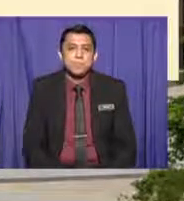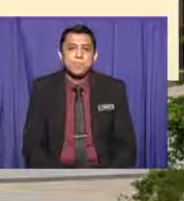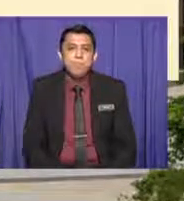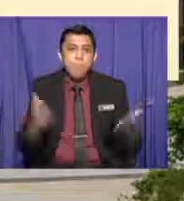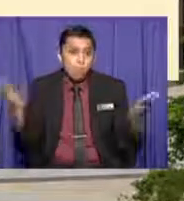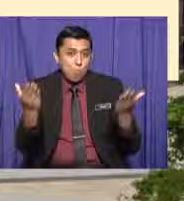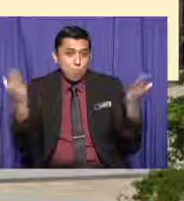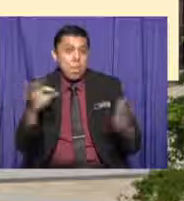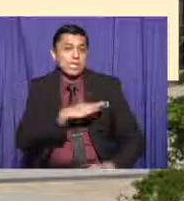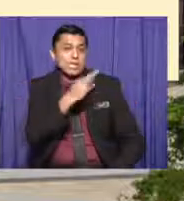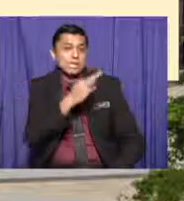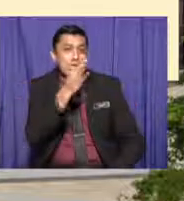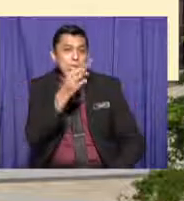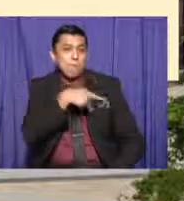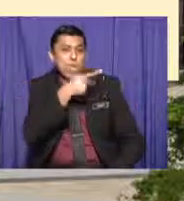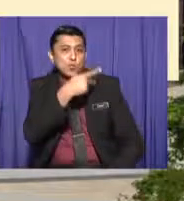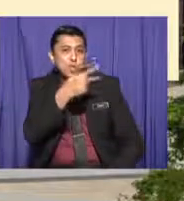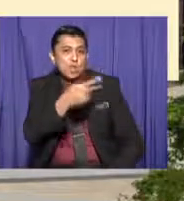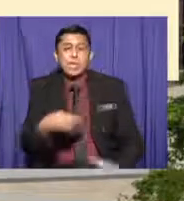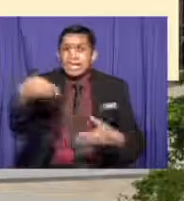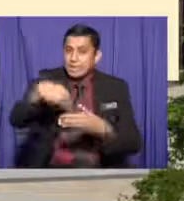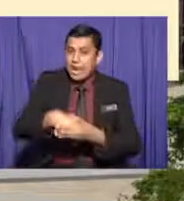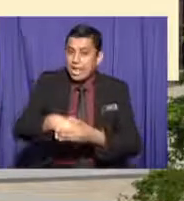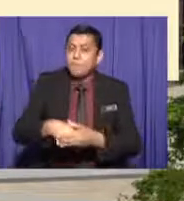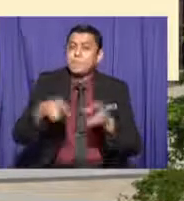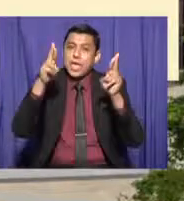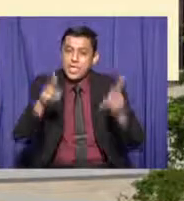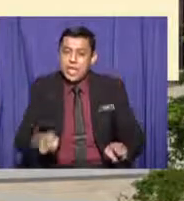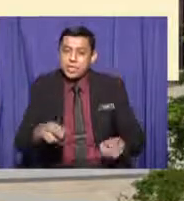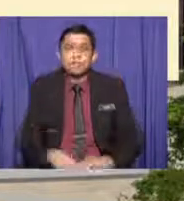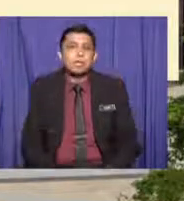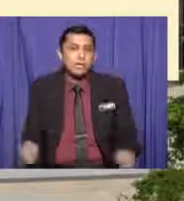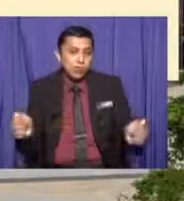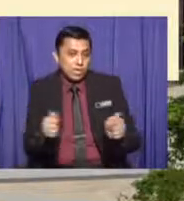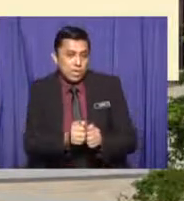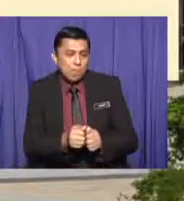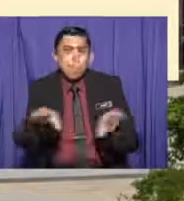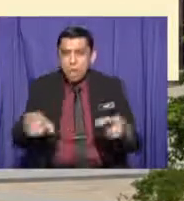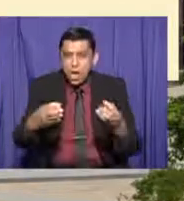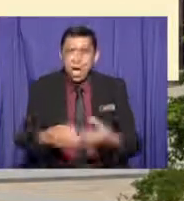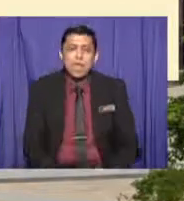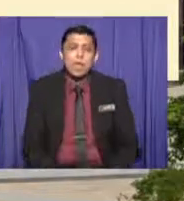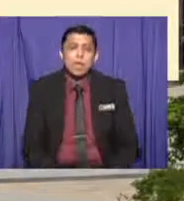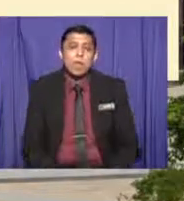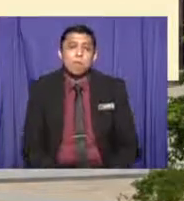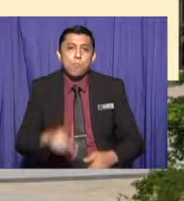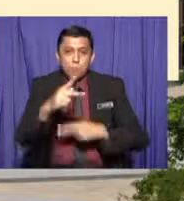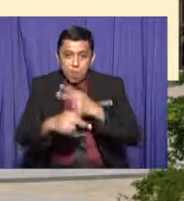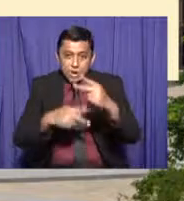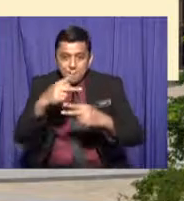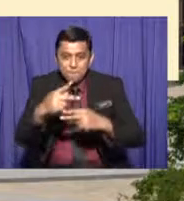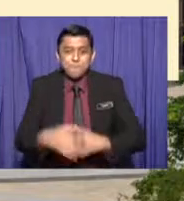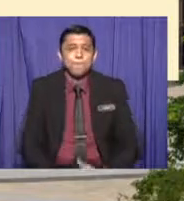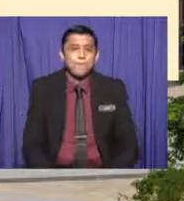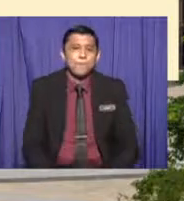memupuk semangat patriotisme dalam kalangan rakyat dengan menganjurkan pelbagai program.